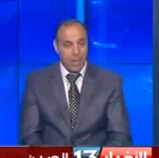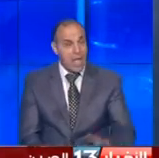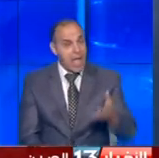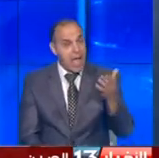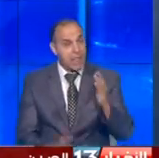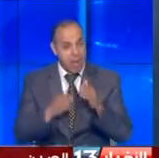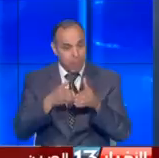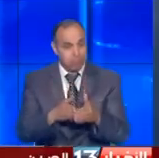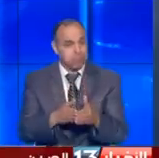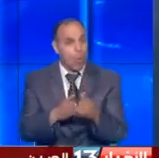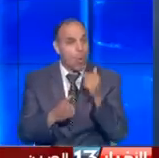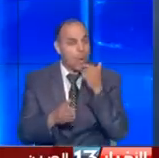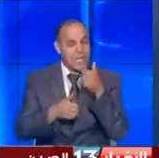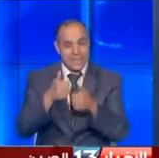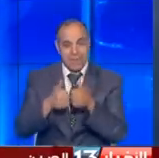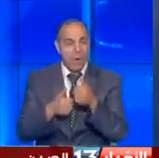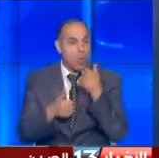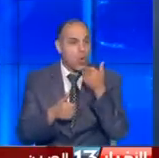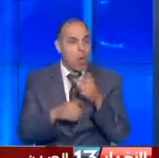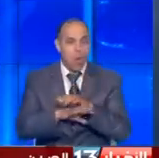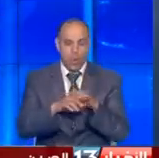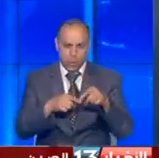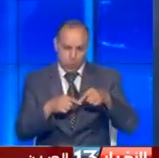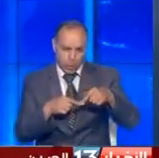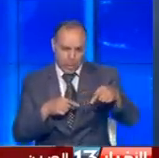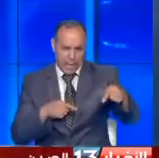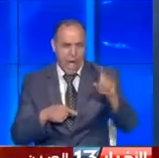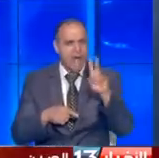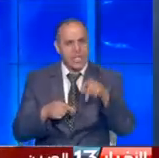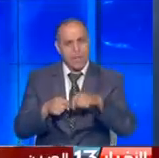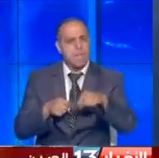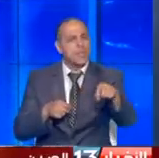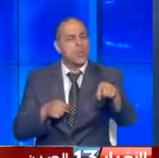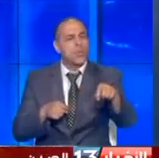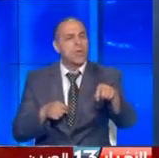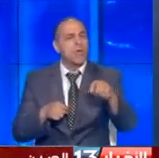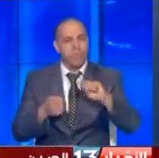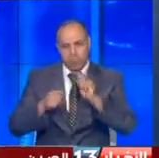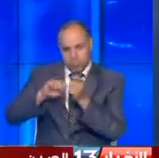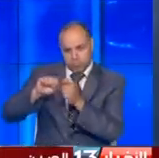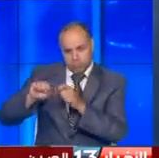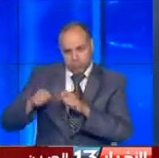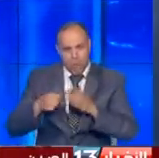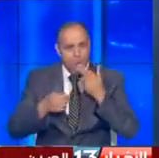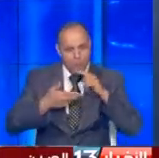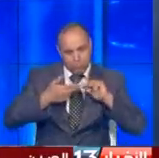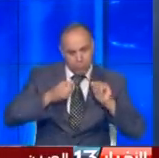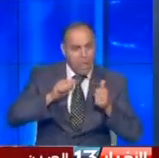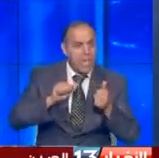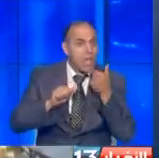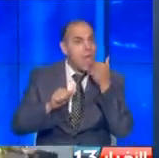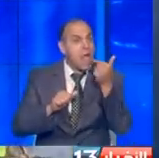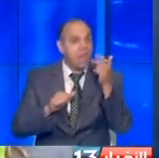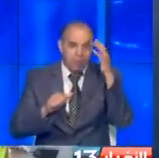وكانت القوارب التي شاركت في السباق والتي بلغ طولها تقريبا 12 مترا زخرفت بأحلى الألوان والأشكال،